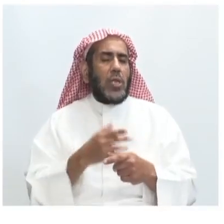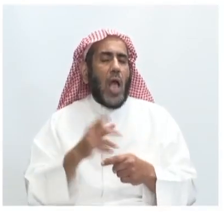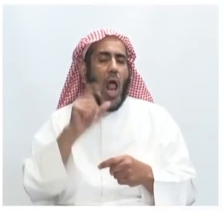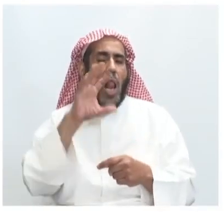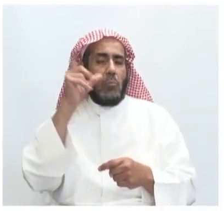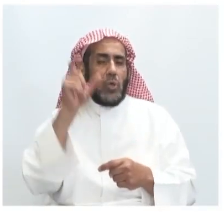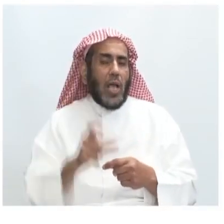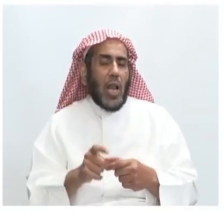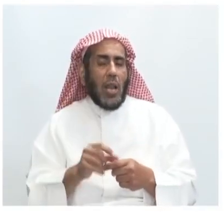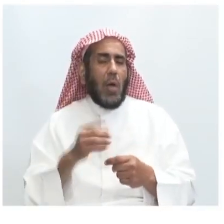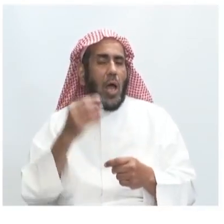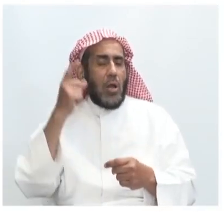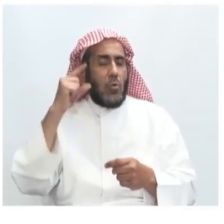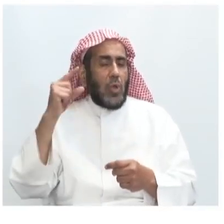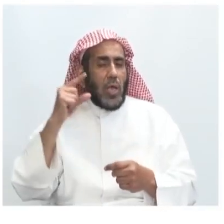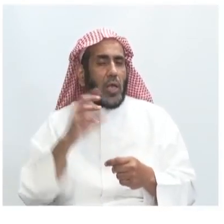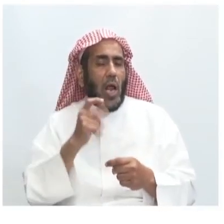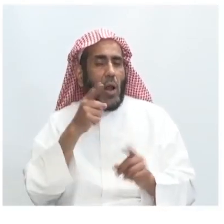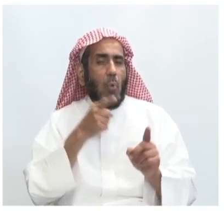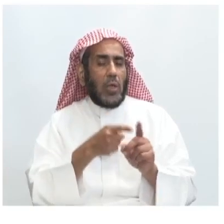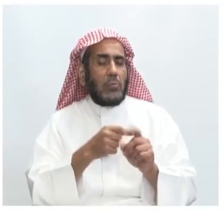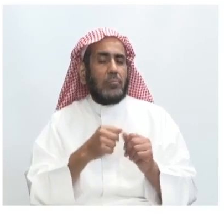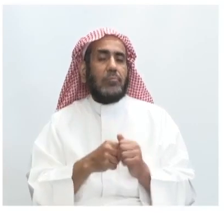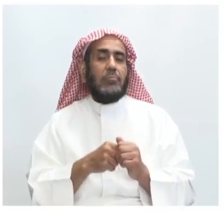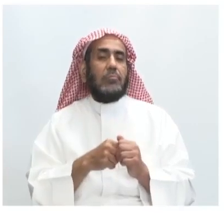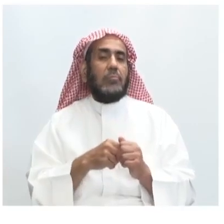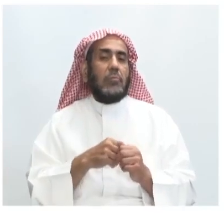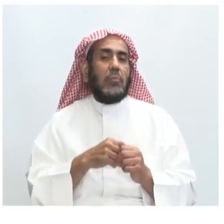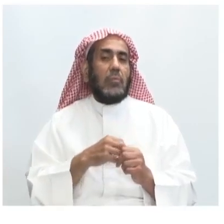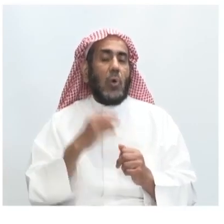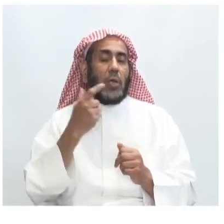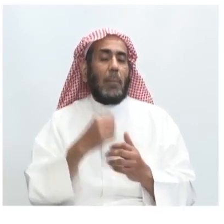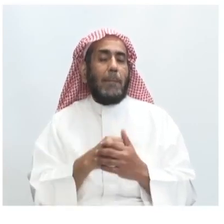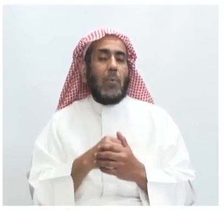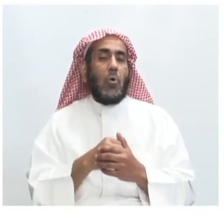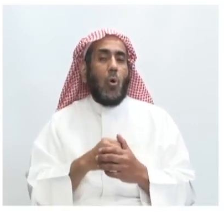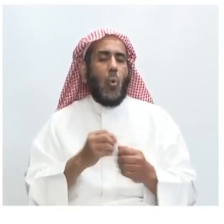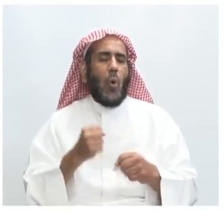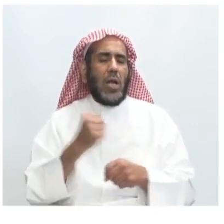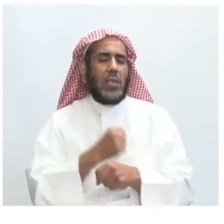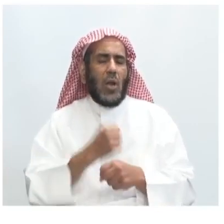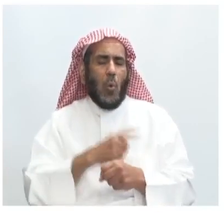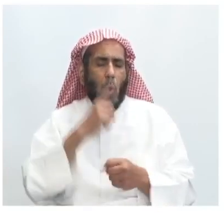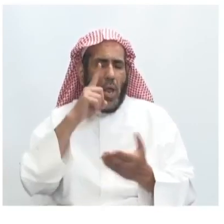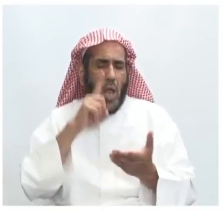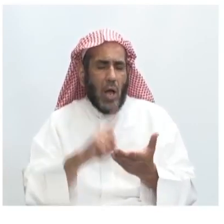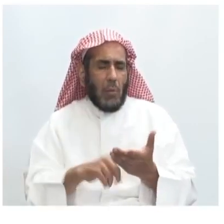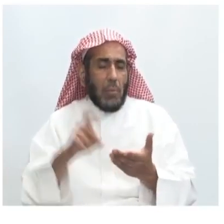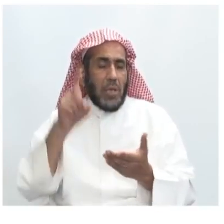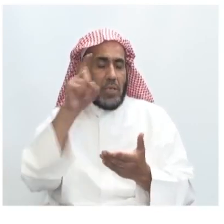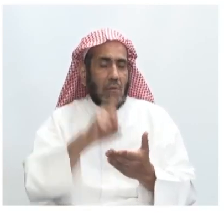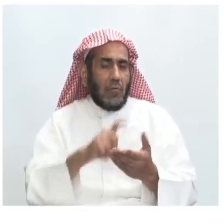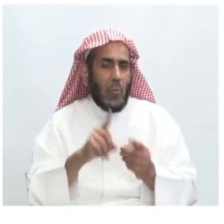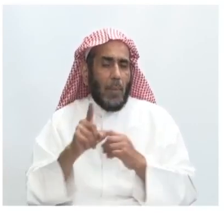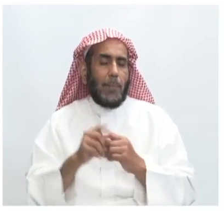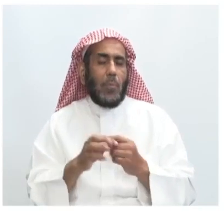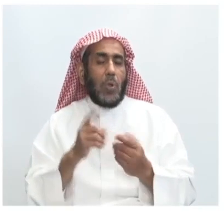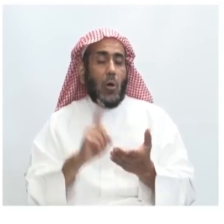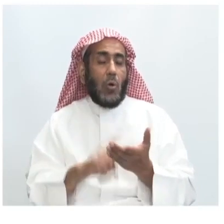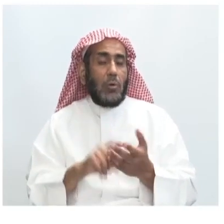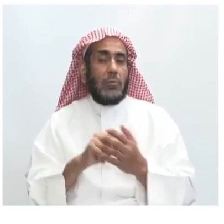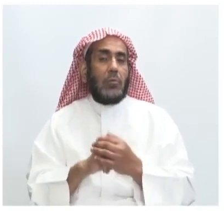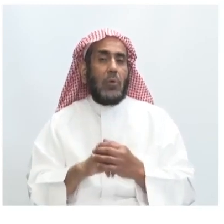ان يذكر المخاطب يريد المتكلم ان يذكر المخاطب ويجعله يقر بما يستفهم عنه يقر